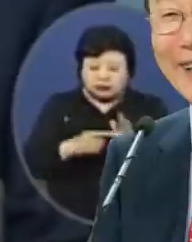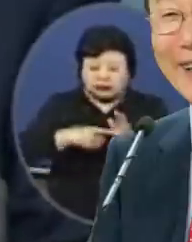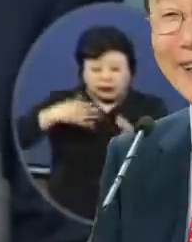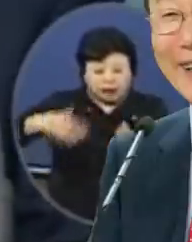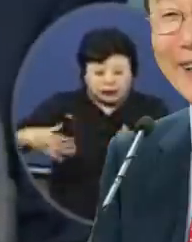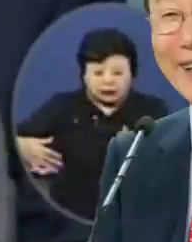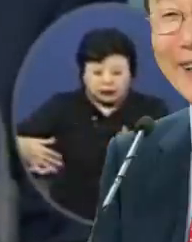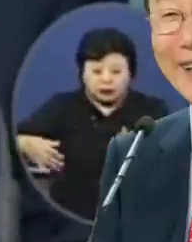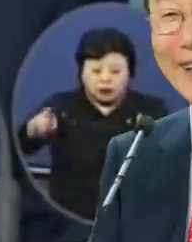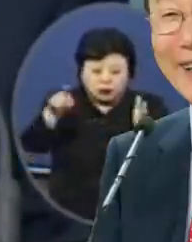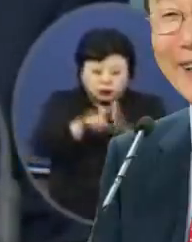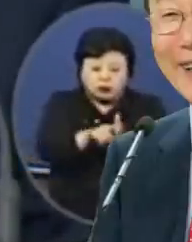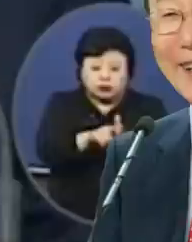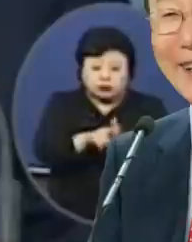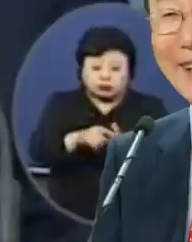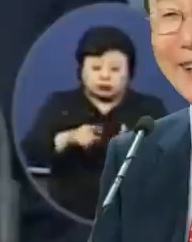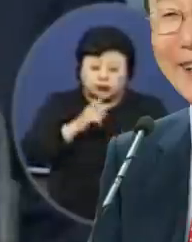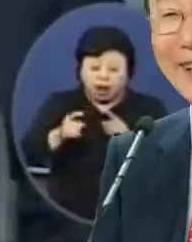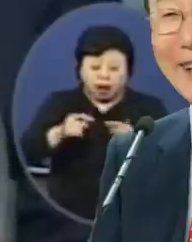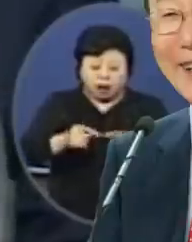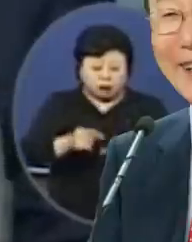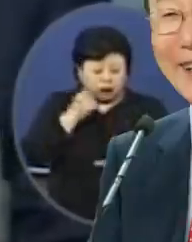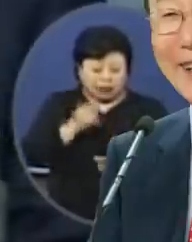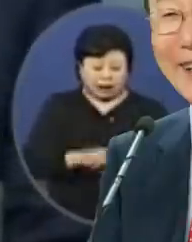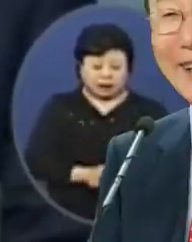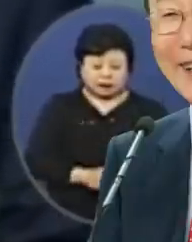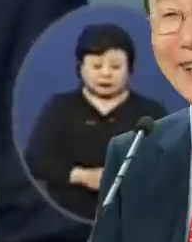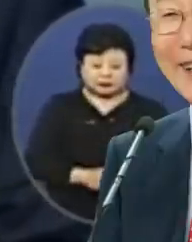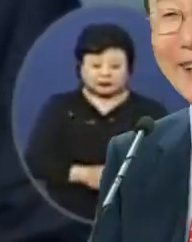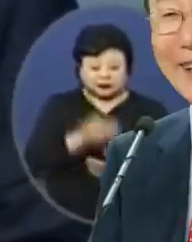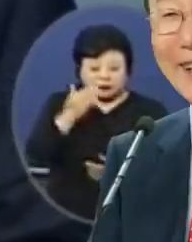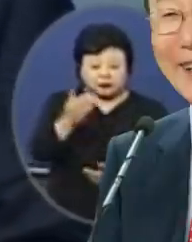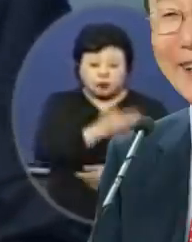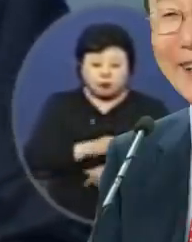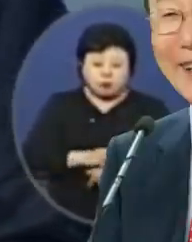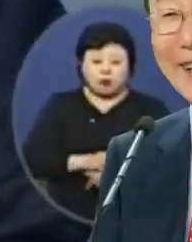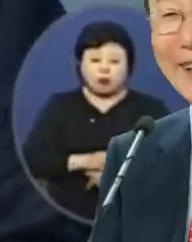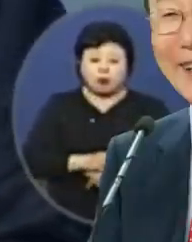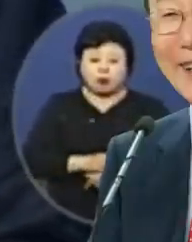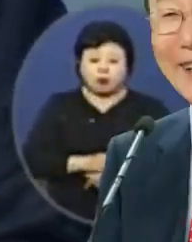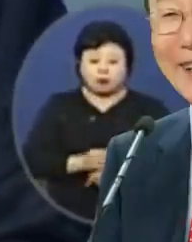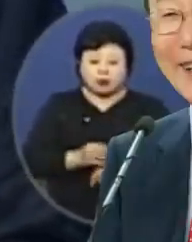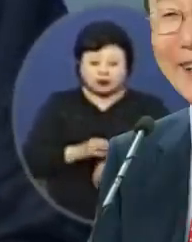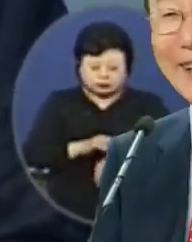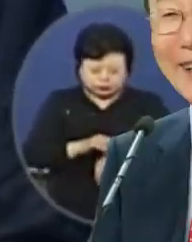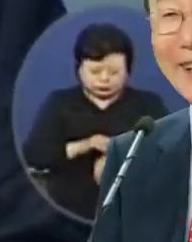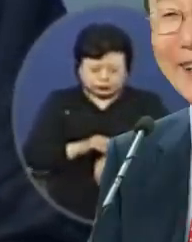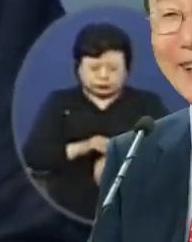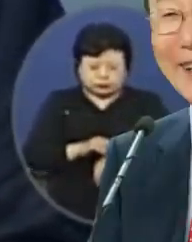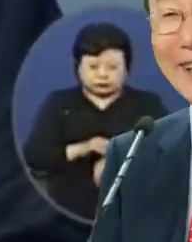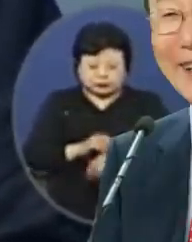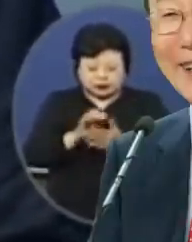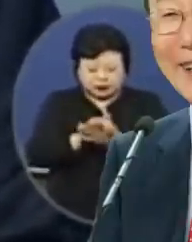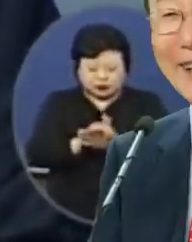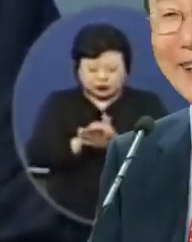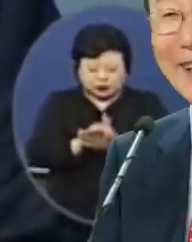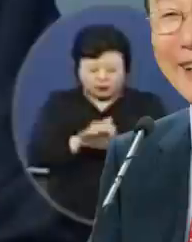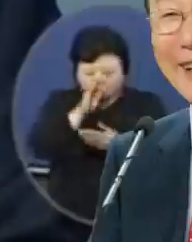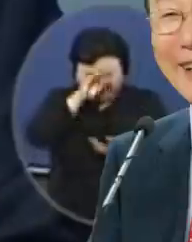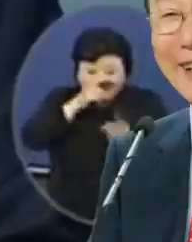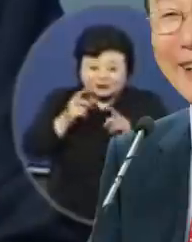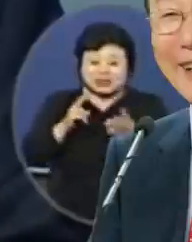나타나면 믿음이라고 할 필요 없어요. 여러분 몸에 있는 뽀무라지 하나가 기도하고 나와도 그 기적인